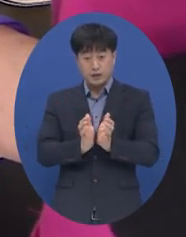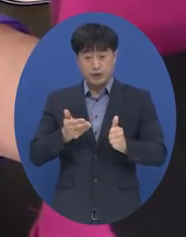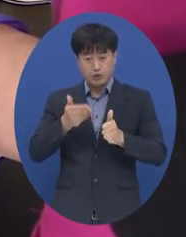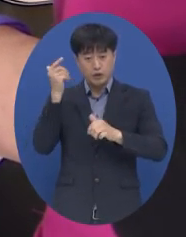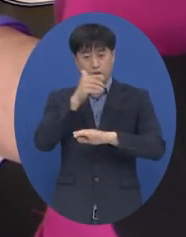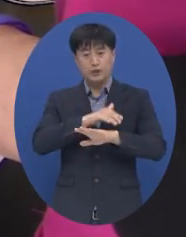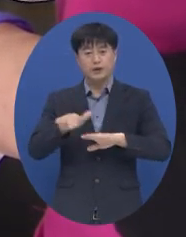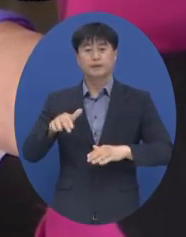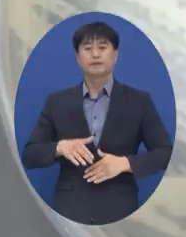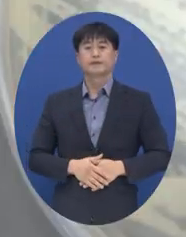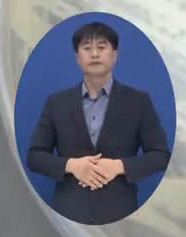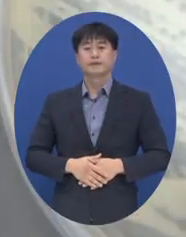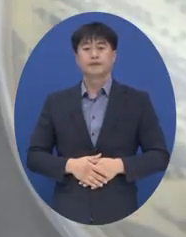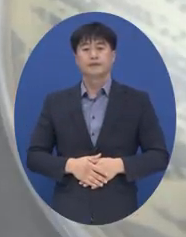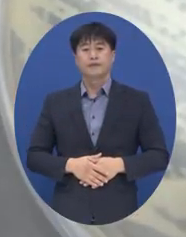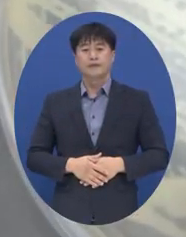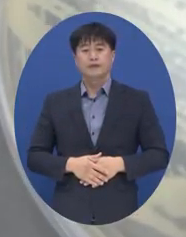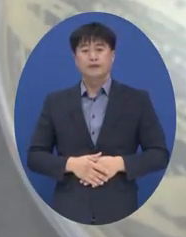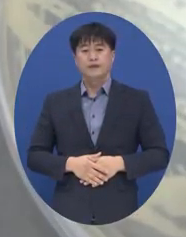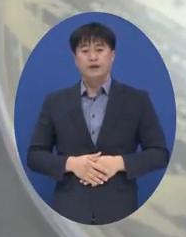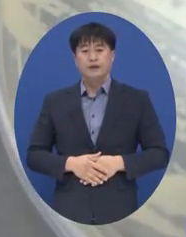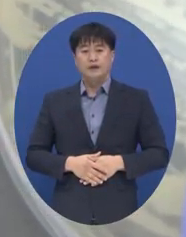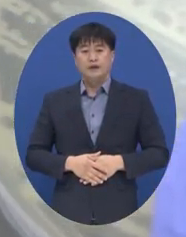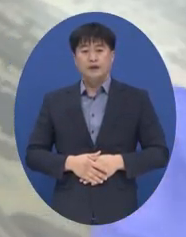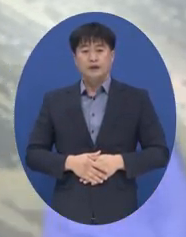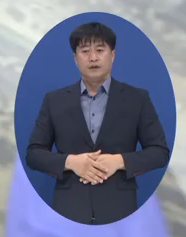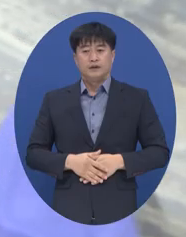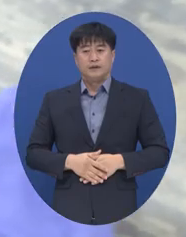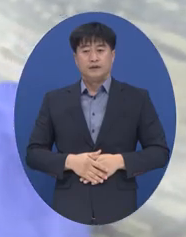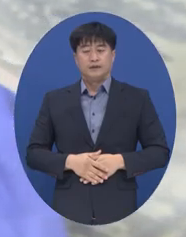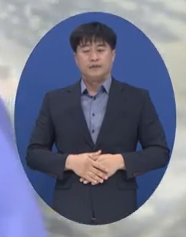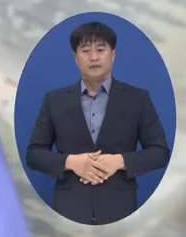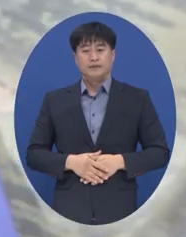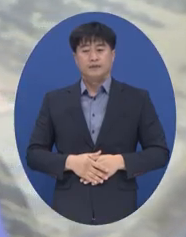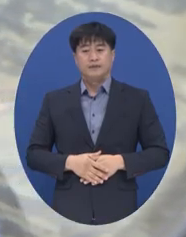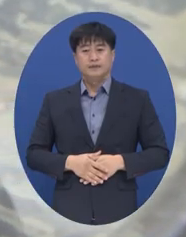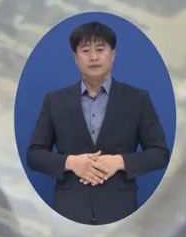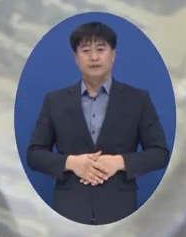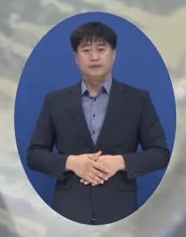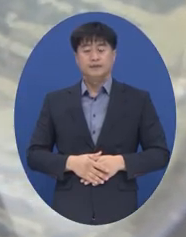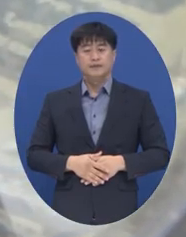창업팀을 육성할 계획입니다. 경기줄TV 김태희입니다.